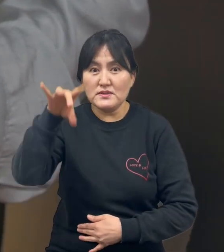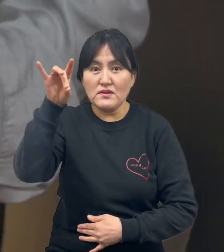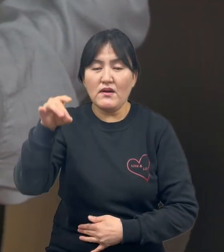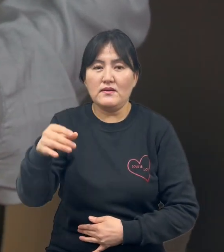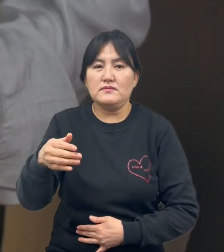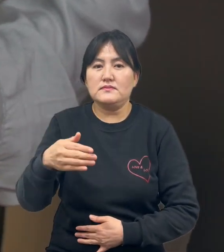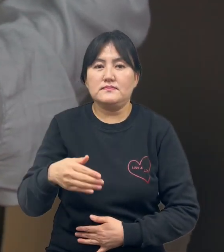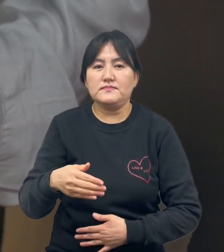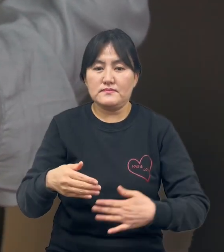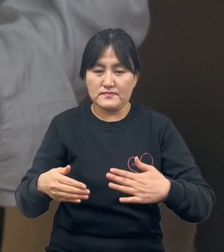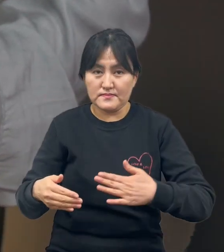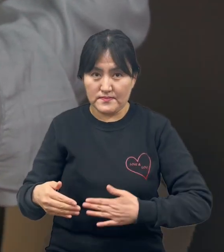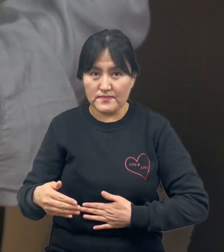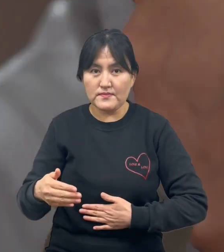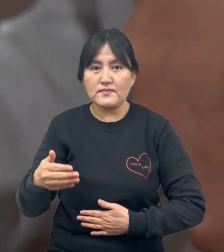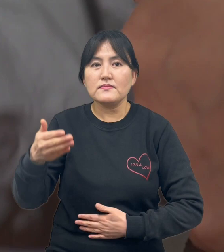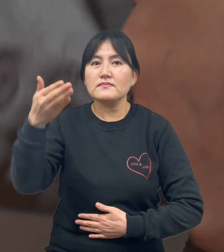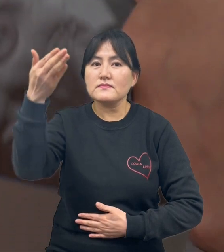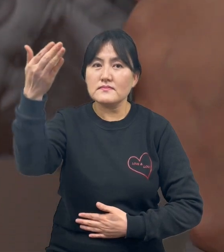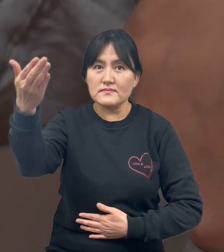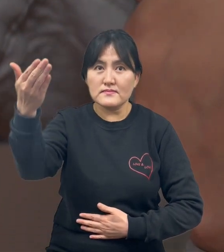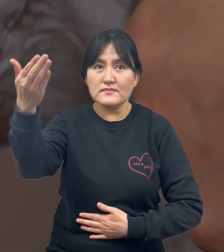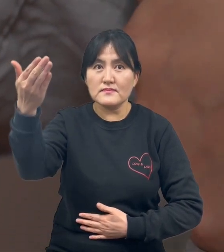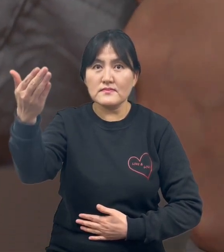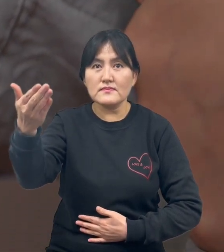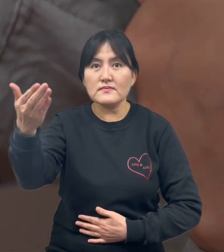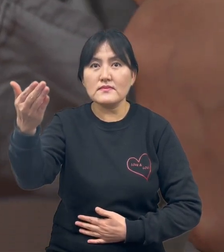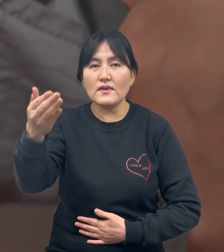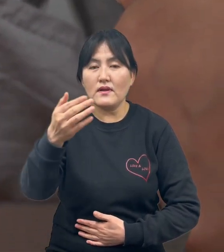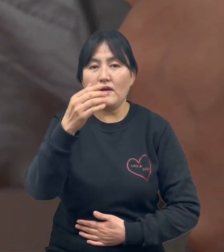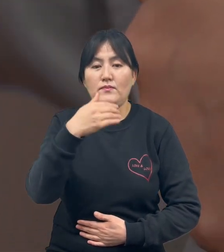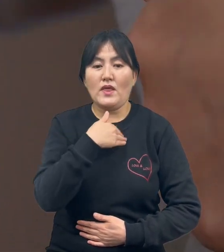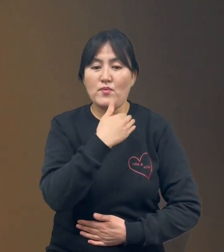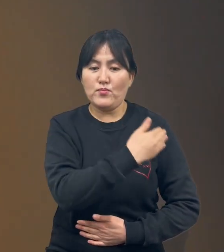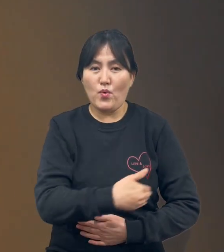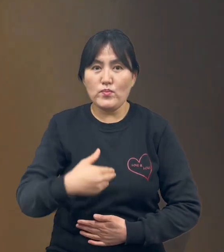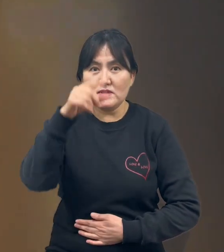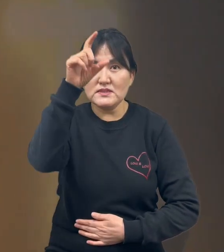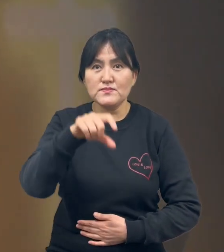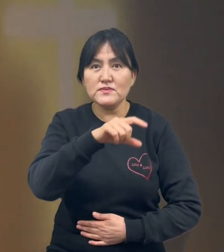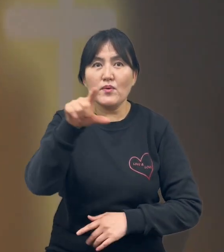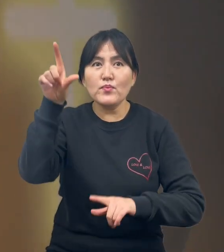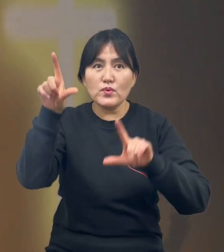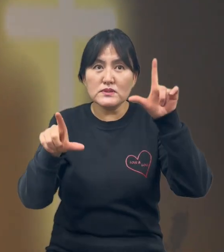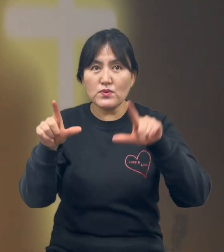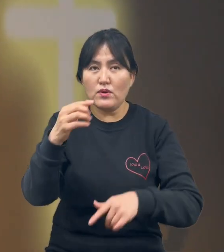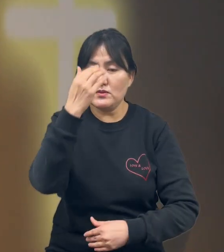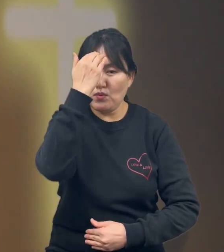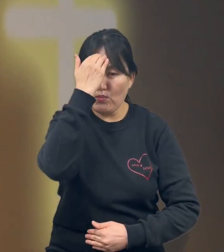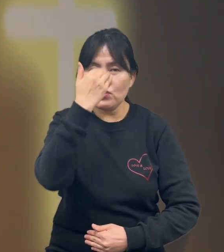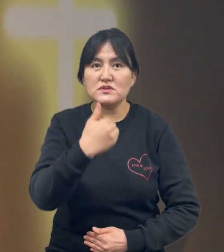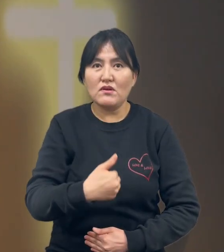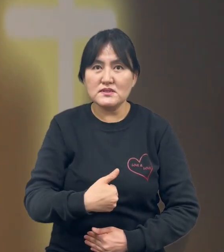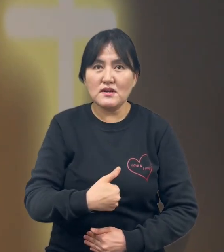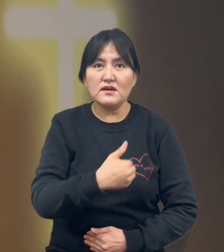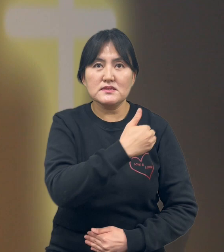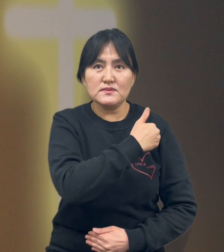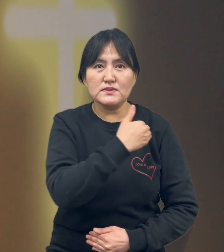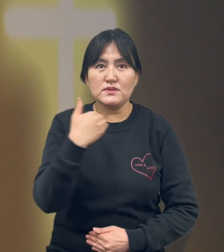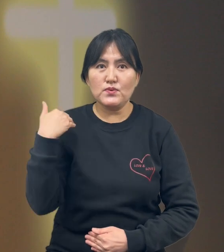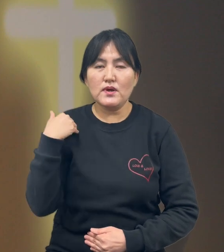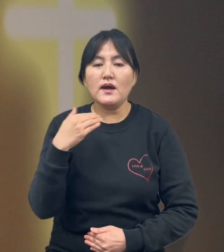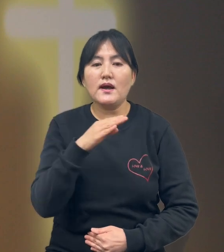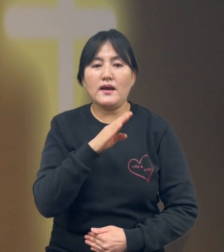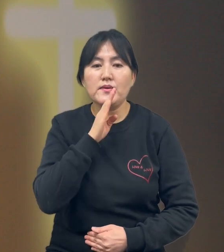성호경은 먼저 왼손을 가슴에 댄 채 오른손가락을 편 상태로 내 몸에 십자 모양의 성호를 그으며